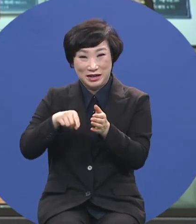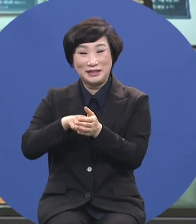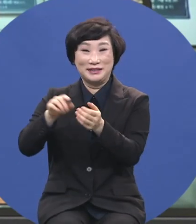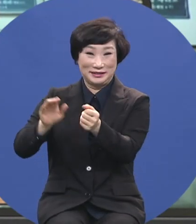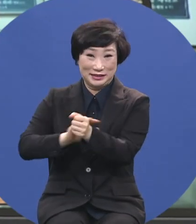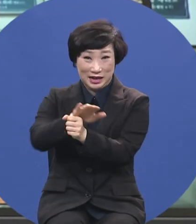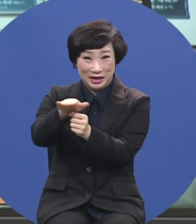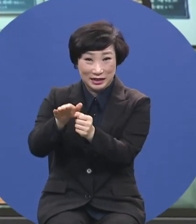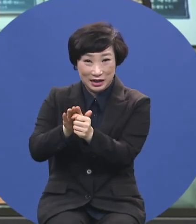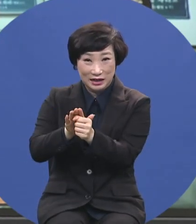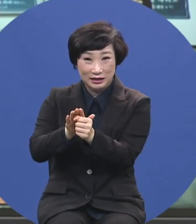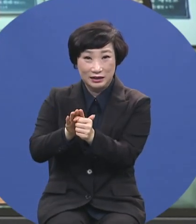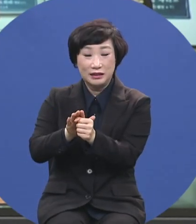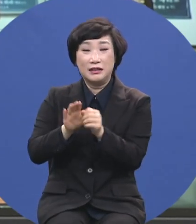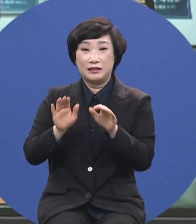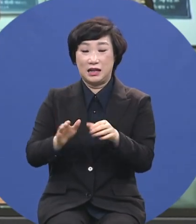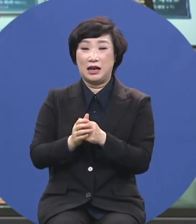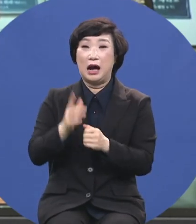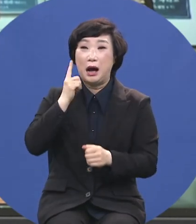사랑이요.